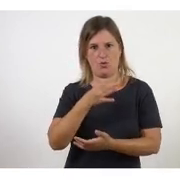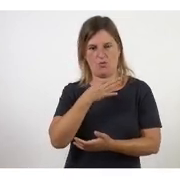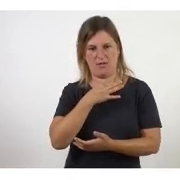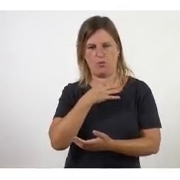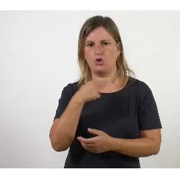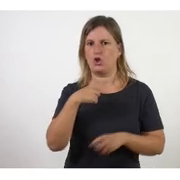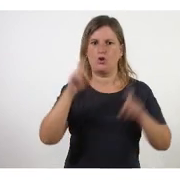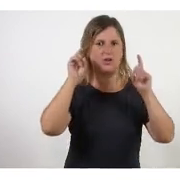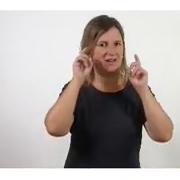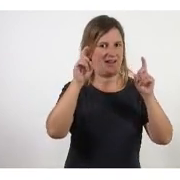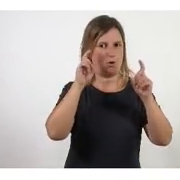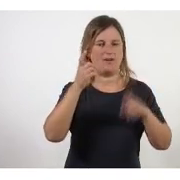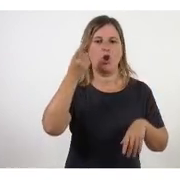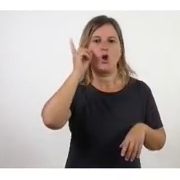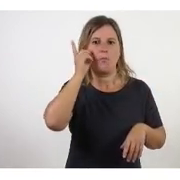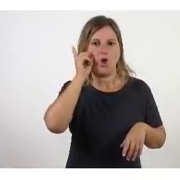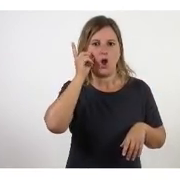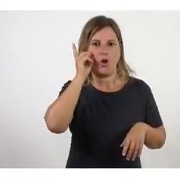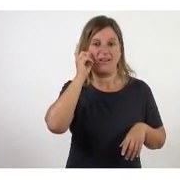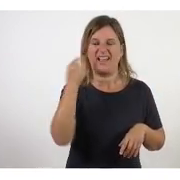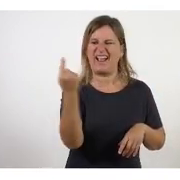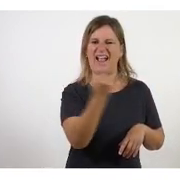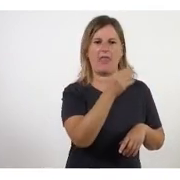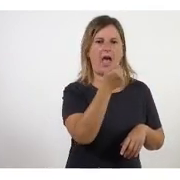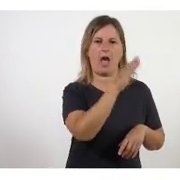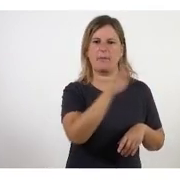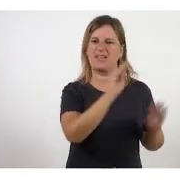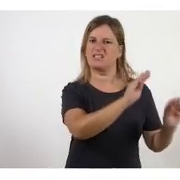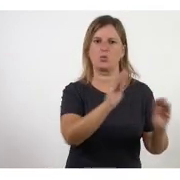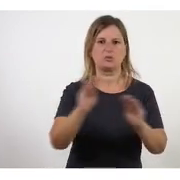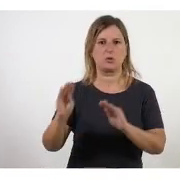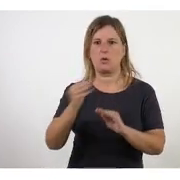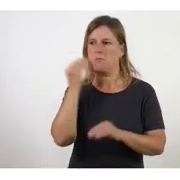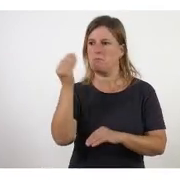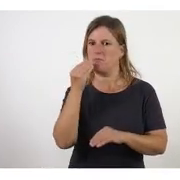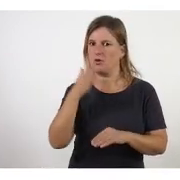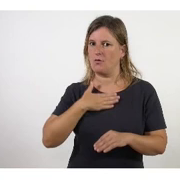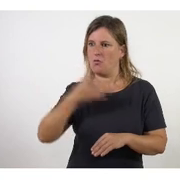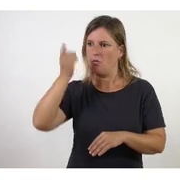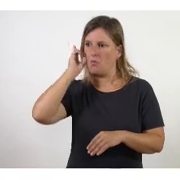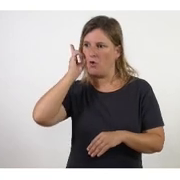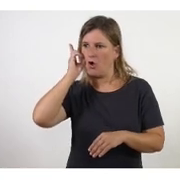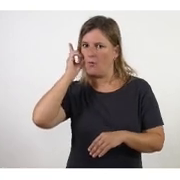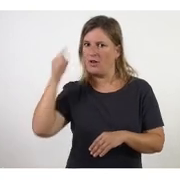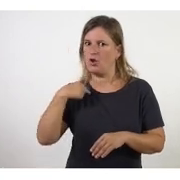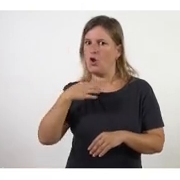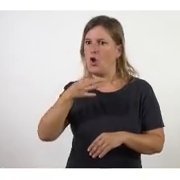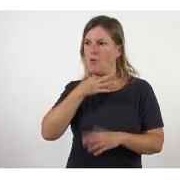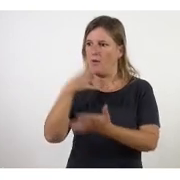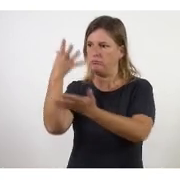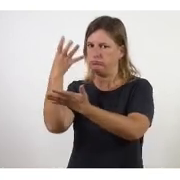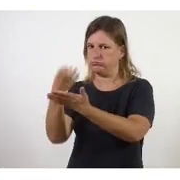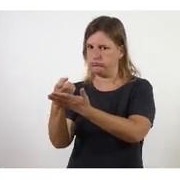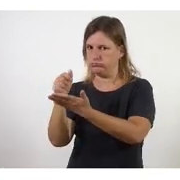us recomano que agafeu el vostre mòbil, recordeu-vos el que us deia, cada aplicació, una aplicació per cada cosa, agafeu el vostre mòbil, les notes de veu i feu